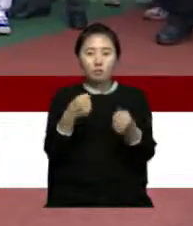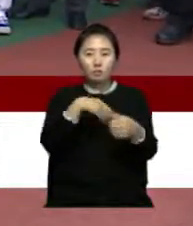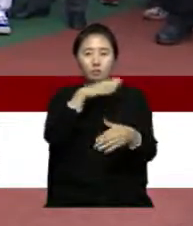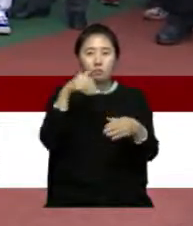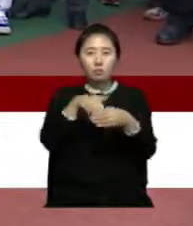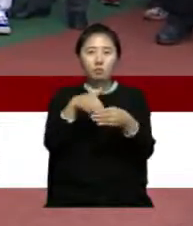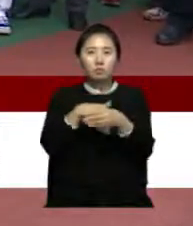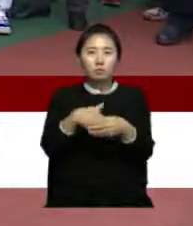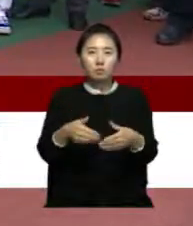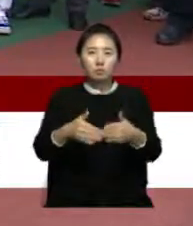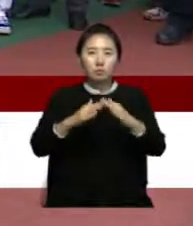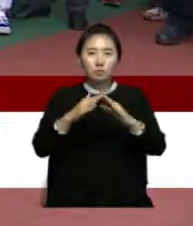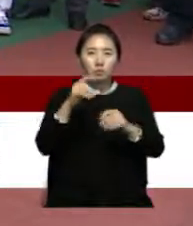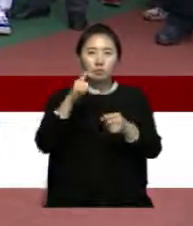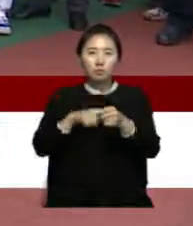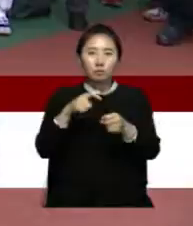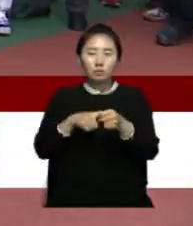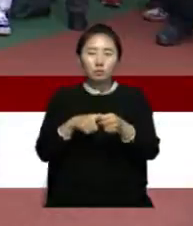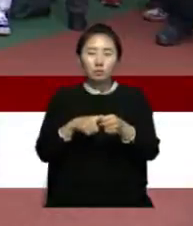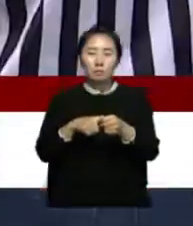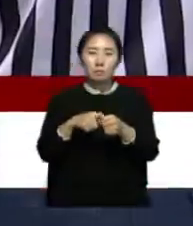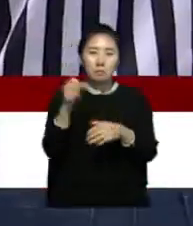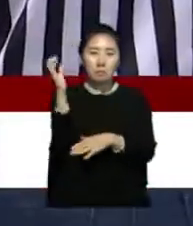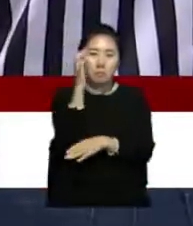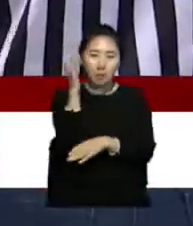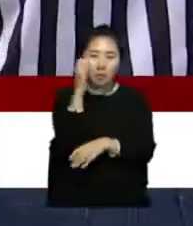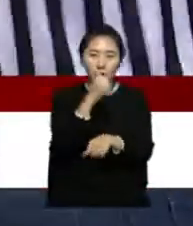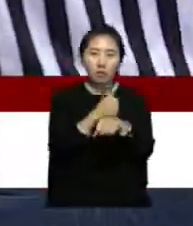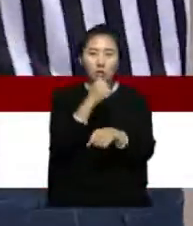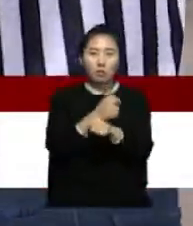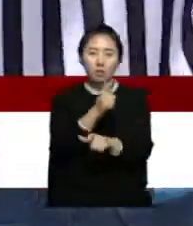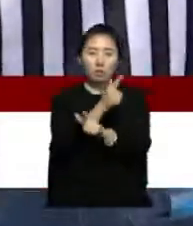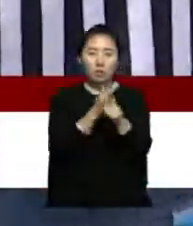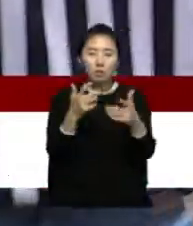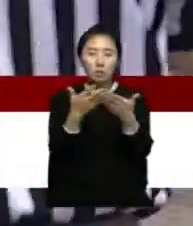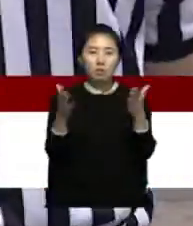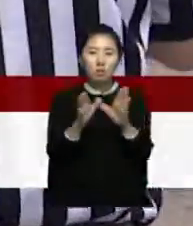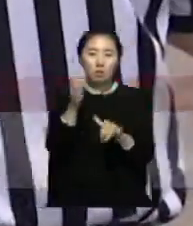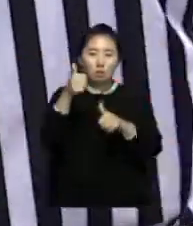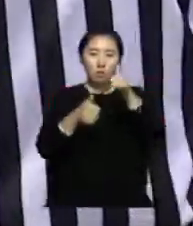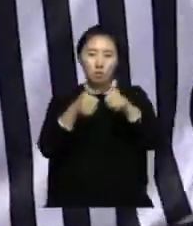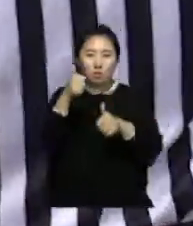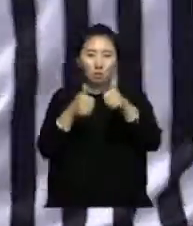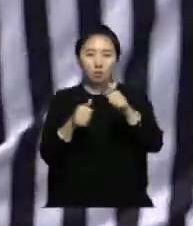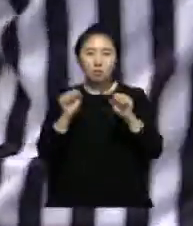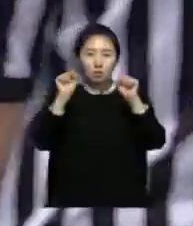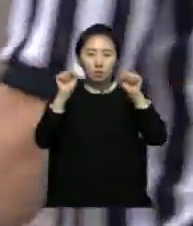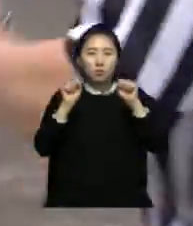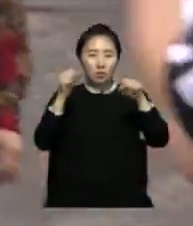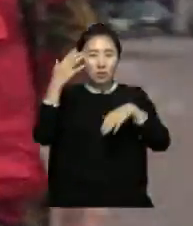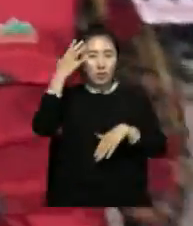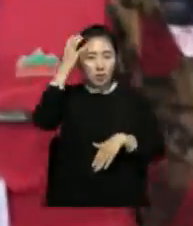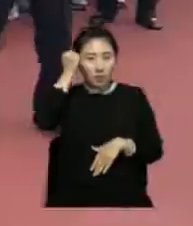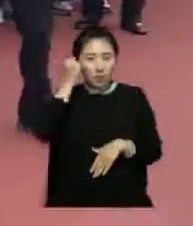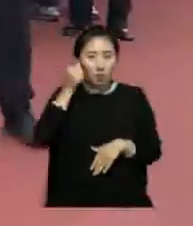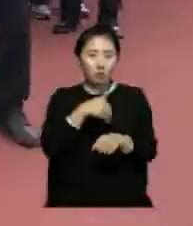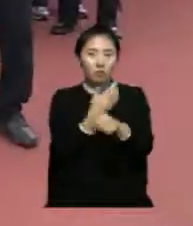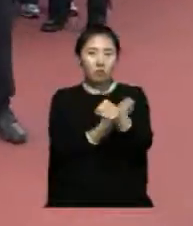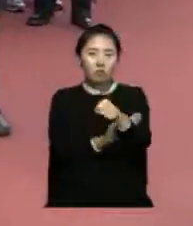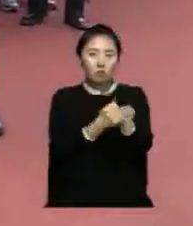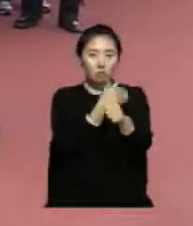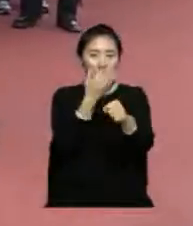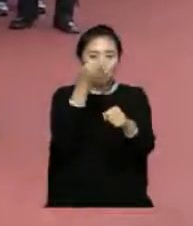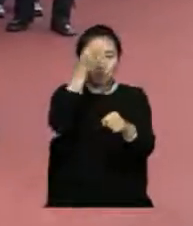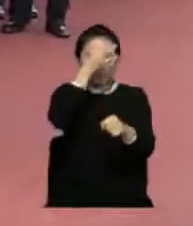문화 형성을 목적으로 팔씨름과 훌라후프, 다트 등의 단체 경기 분야와 체력과 기억력, 재능 등을